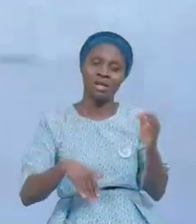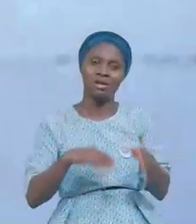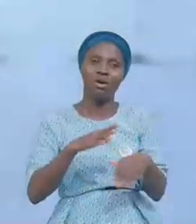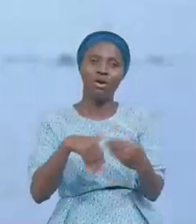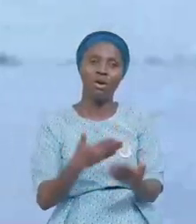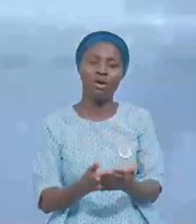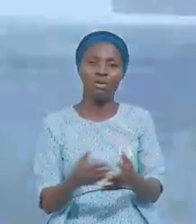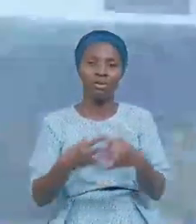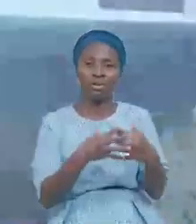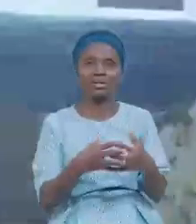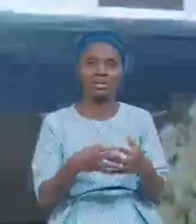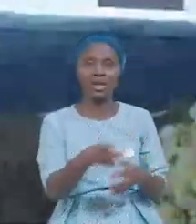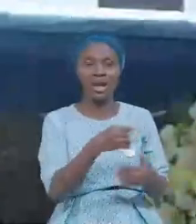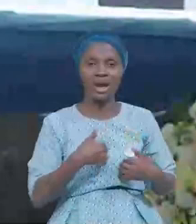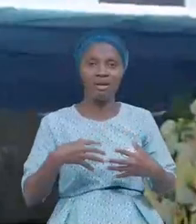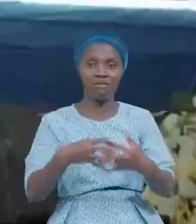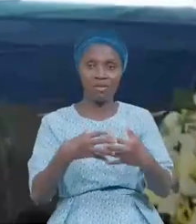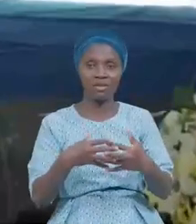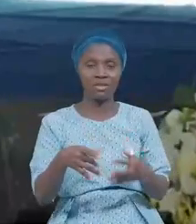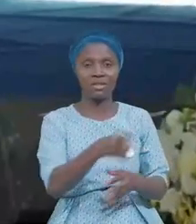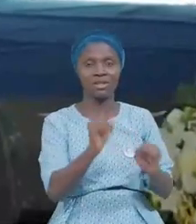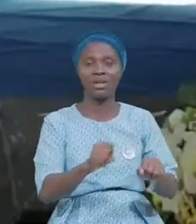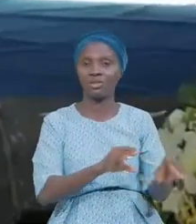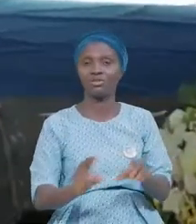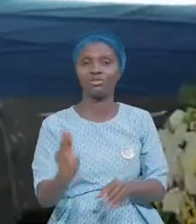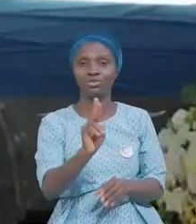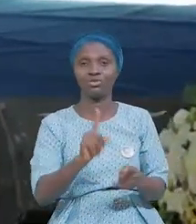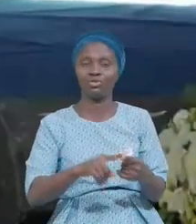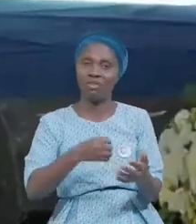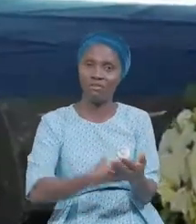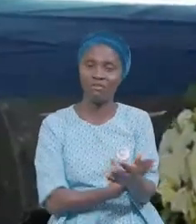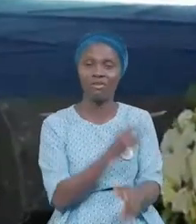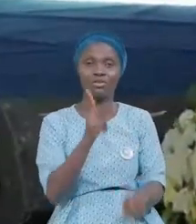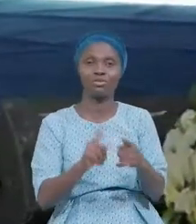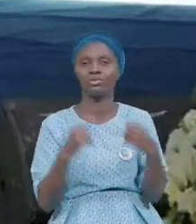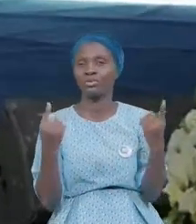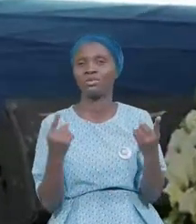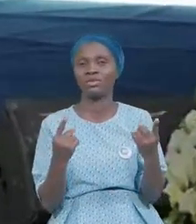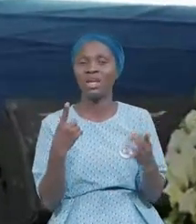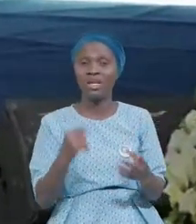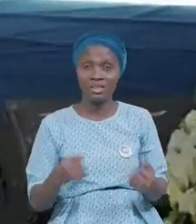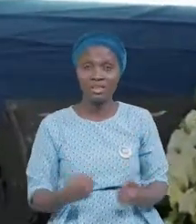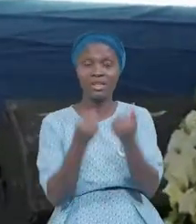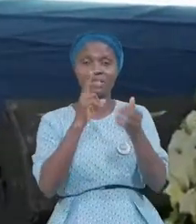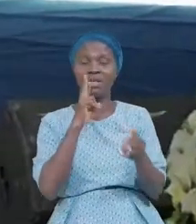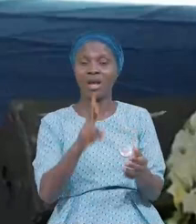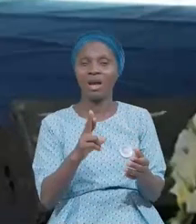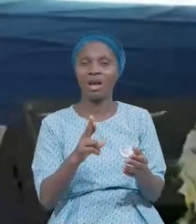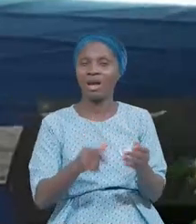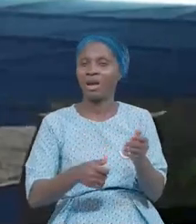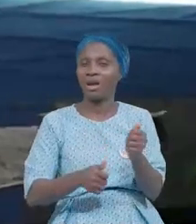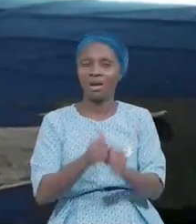les défis sont plus grands maintenant, les défis sont plus élevés pour les proclamateurs de